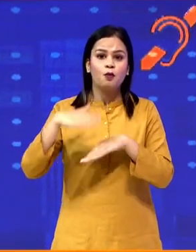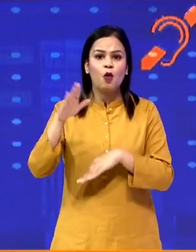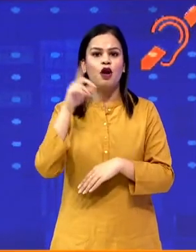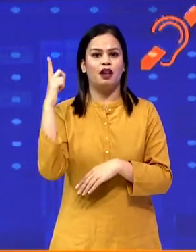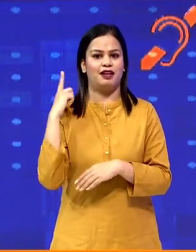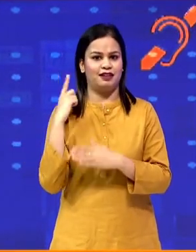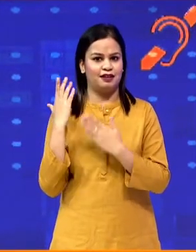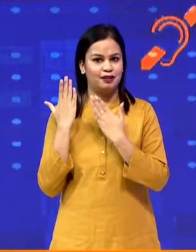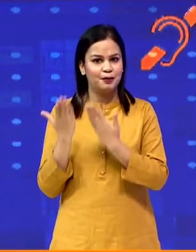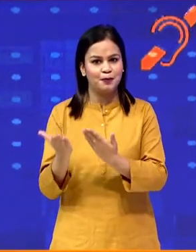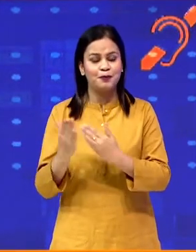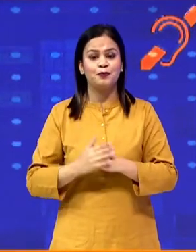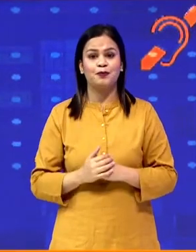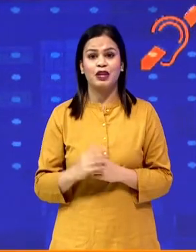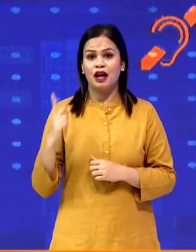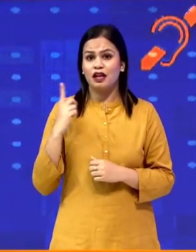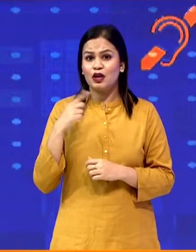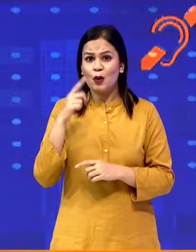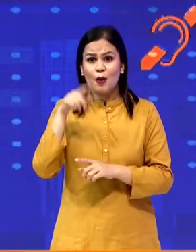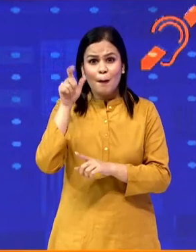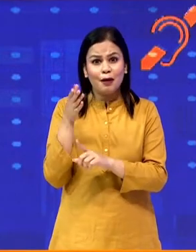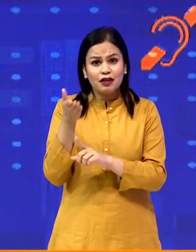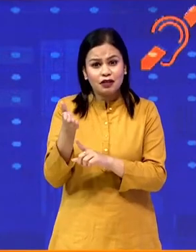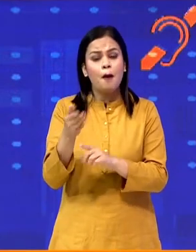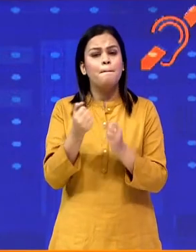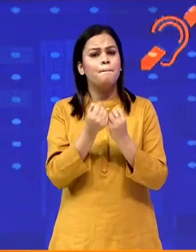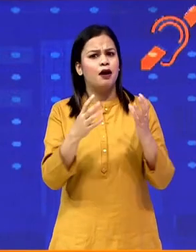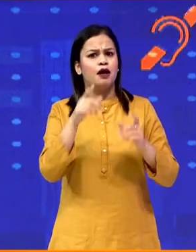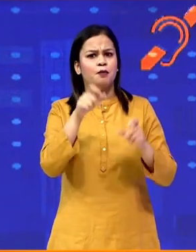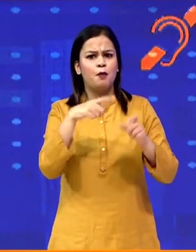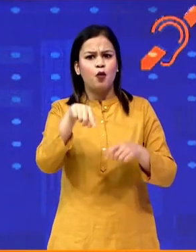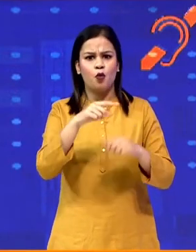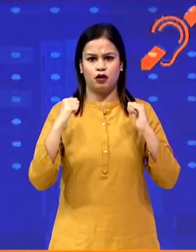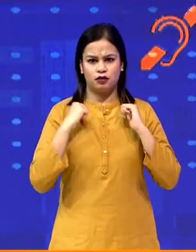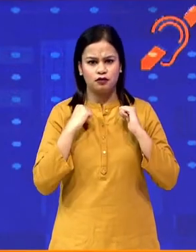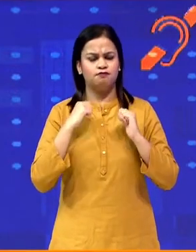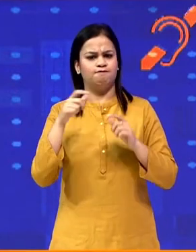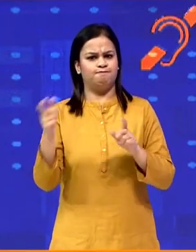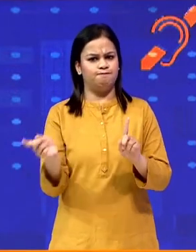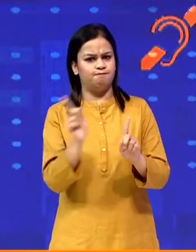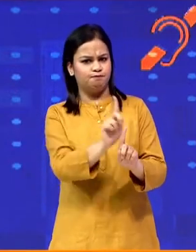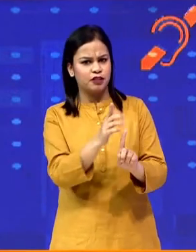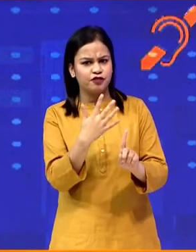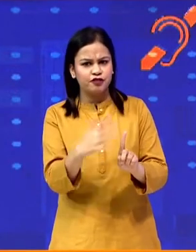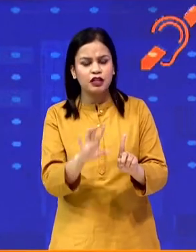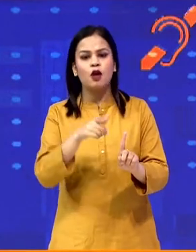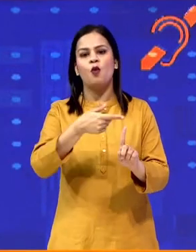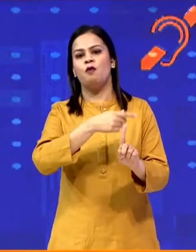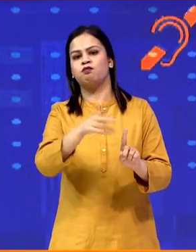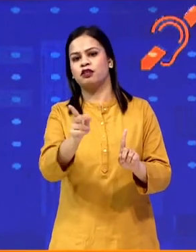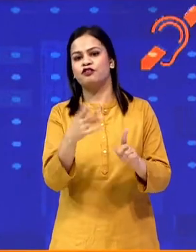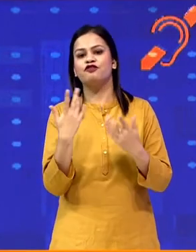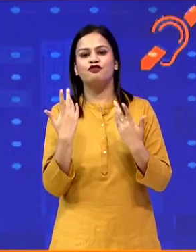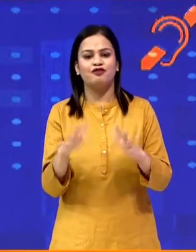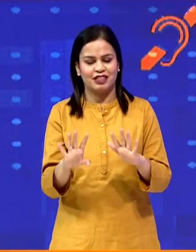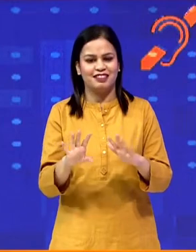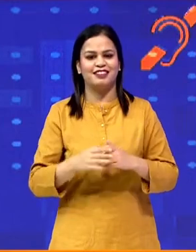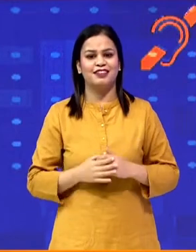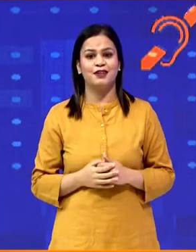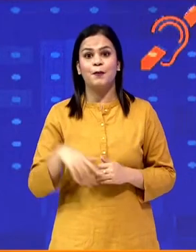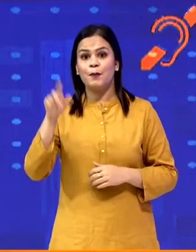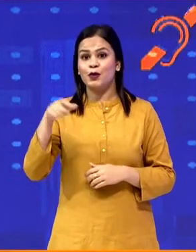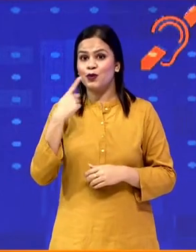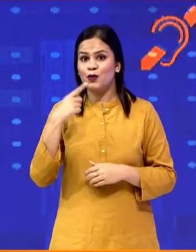ऐसे नेता जिन्होंने एन जान कितनो को कुर्सी पर बिताया एन जान कितनो को कुर्सी से उतारा प्लीज वेलकम